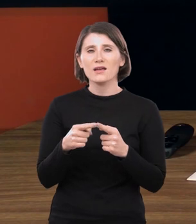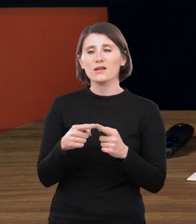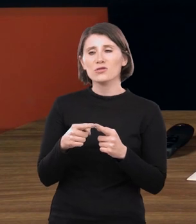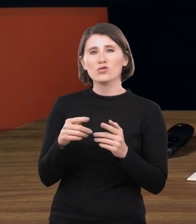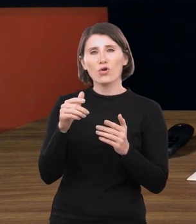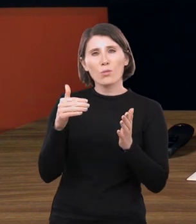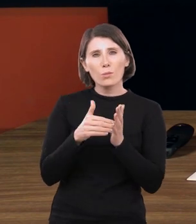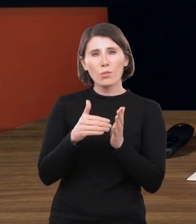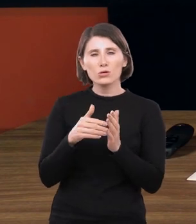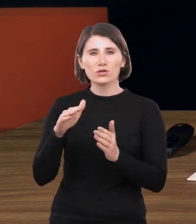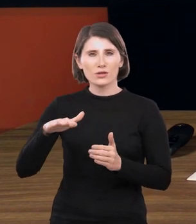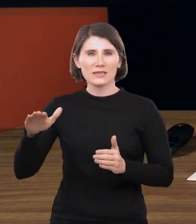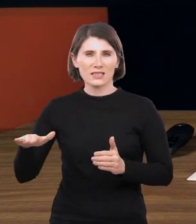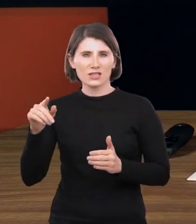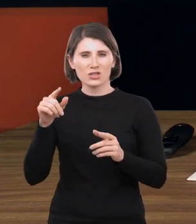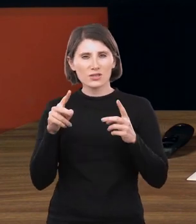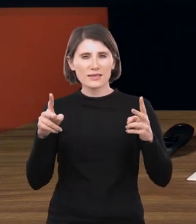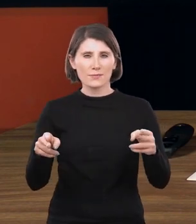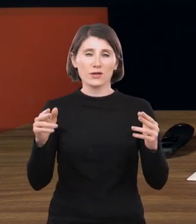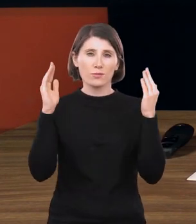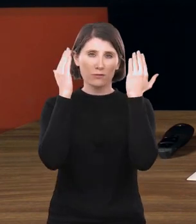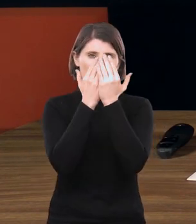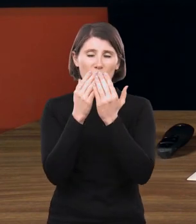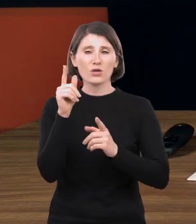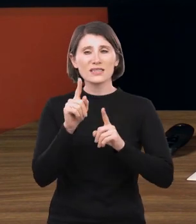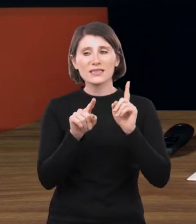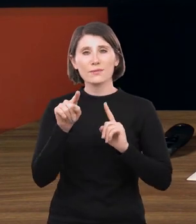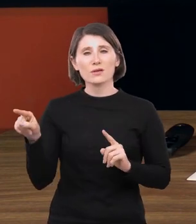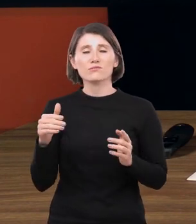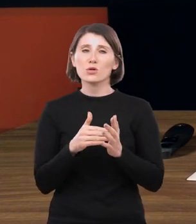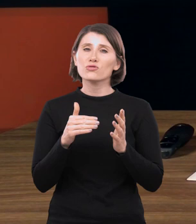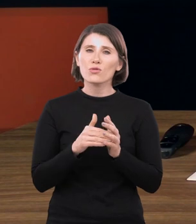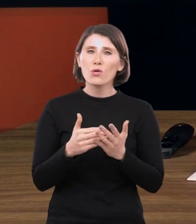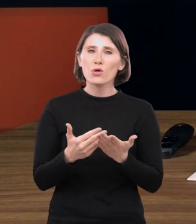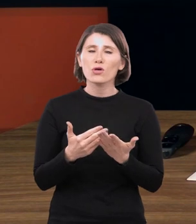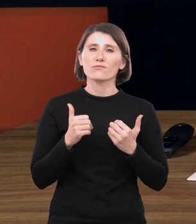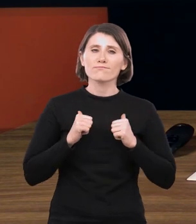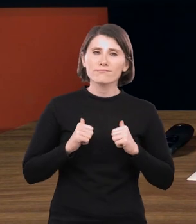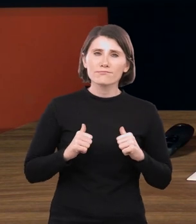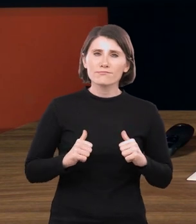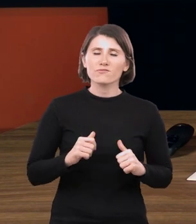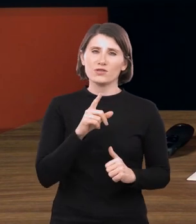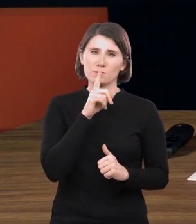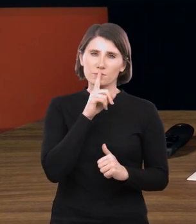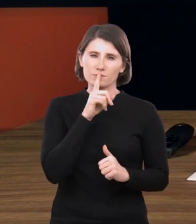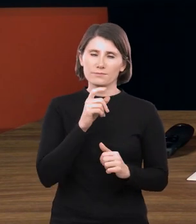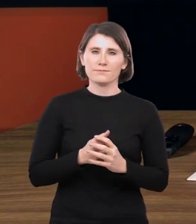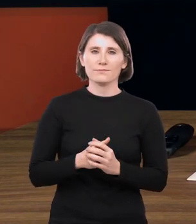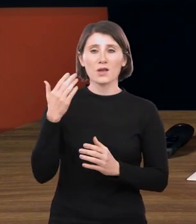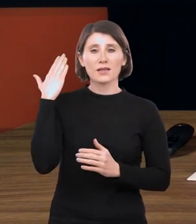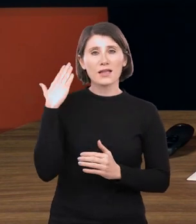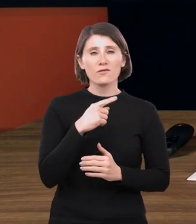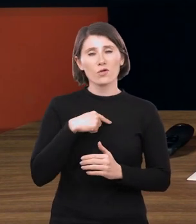zaburzeń autystycznych, który czasami potrzebuje też wyciszenia. Prowadziliśmy ostatnio badania wśród